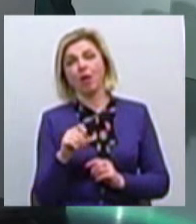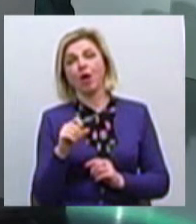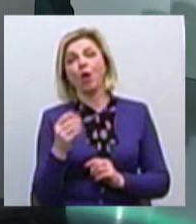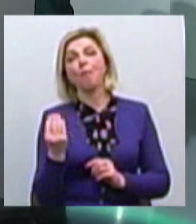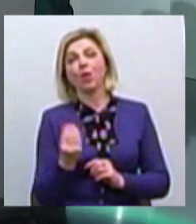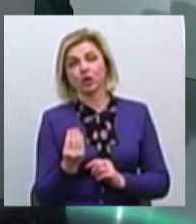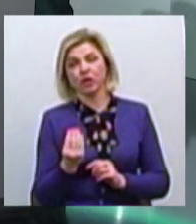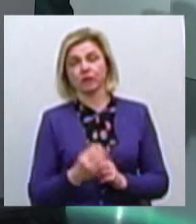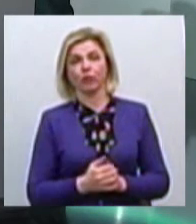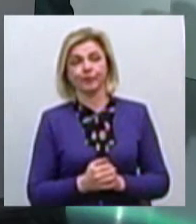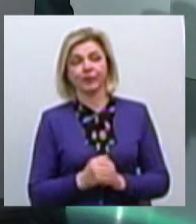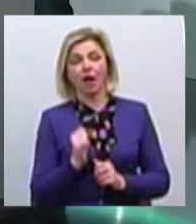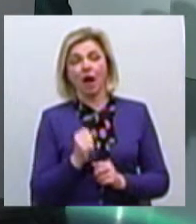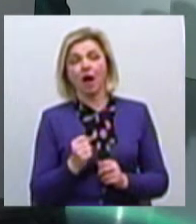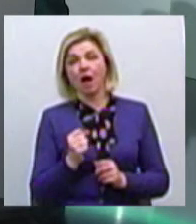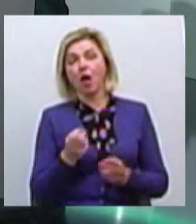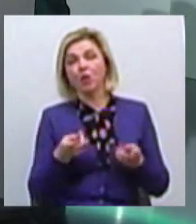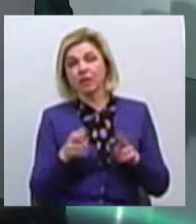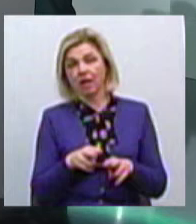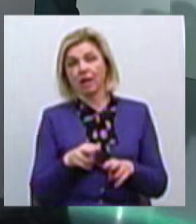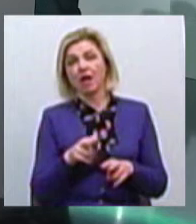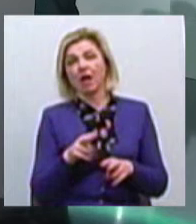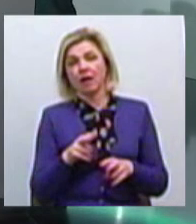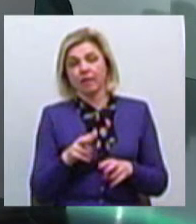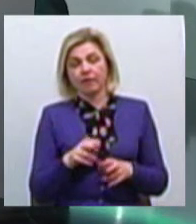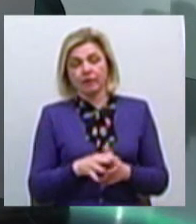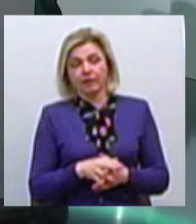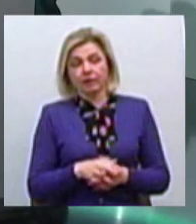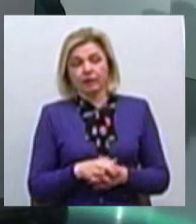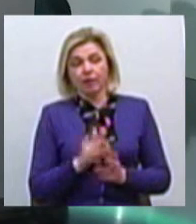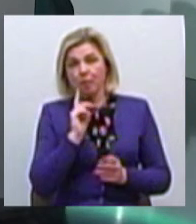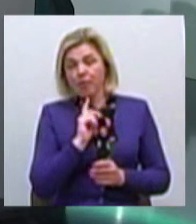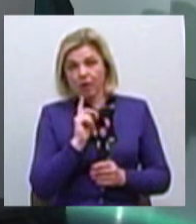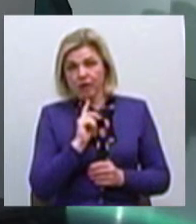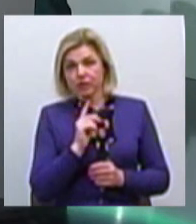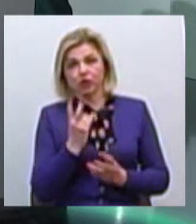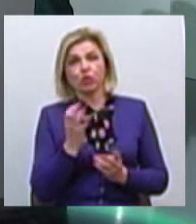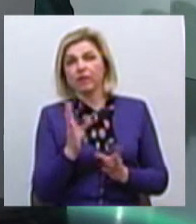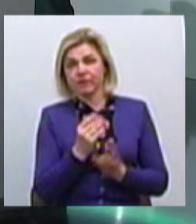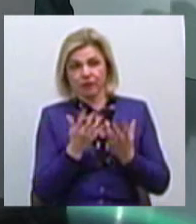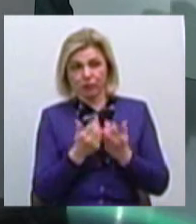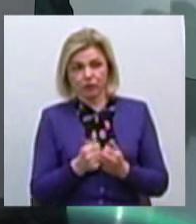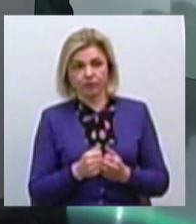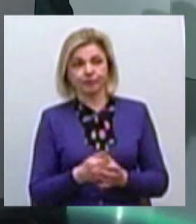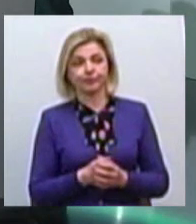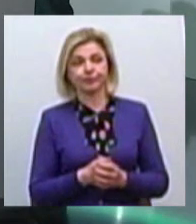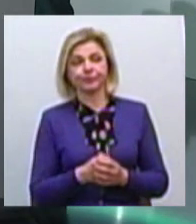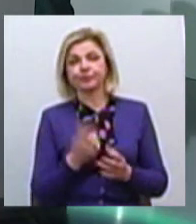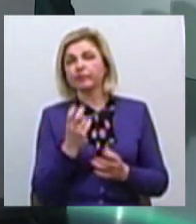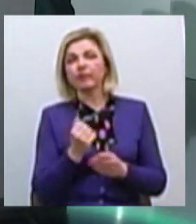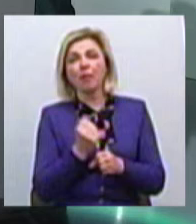Петра Порошенка. Остальное, я так понимаю, это испорченные бюллетени и так далее. Пока что. Либо необработанные